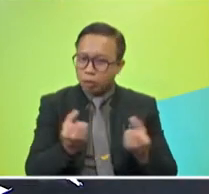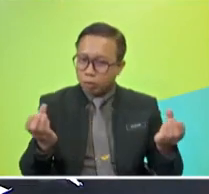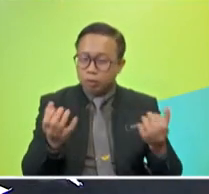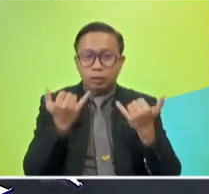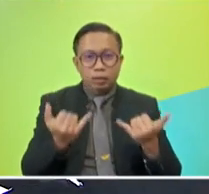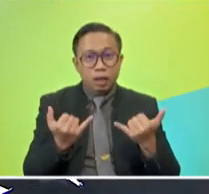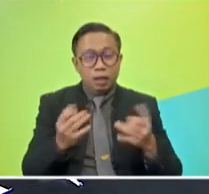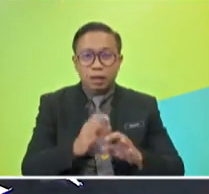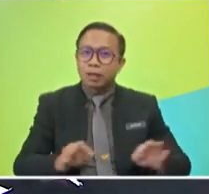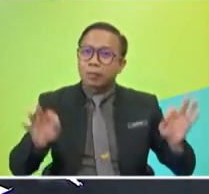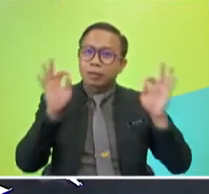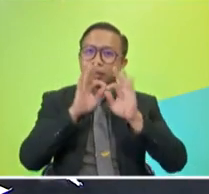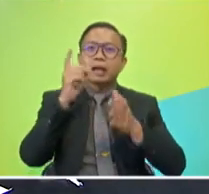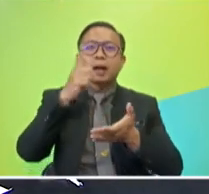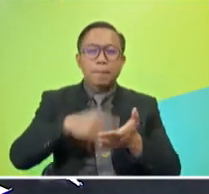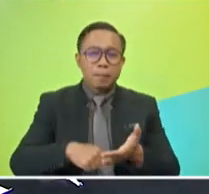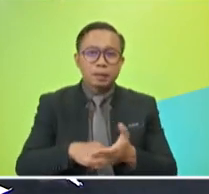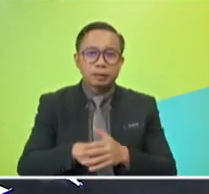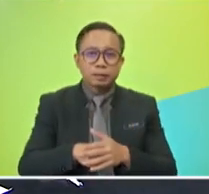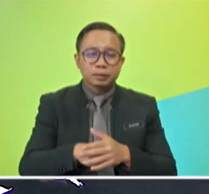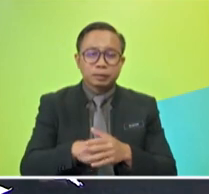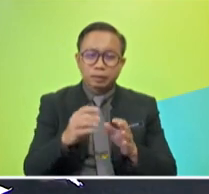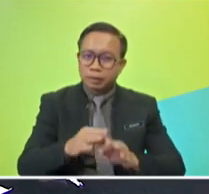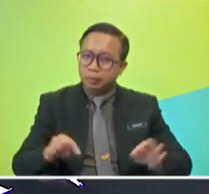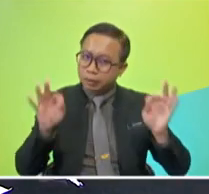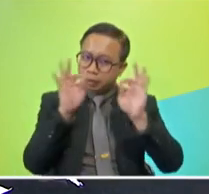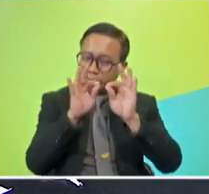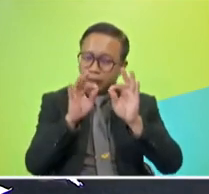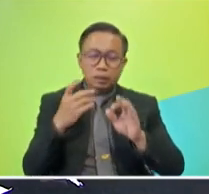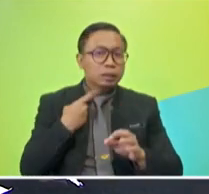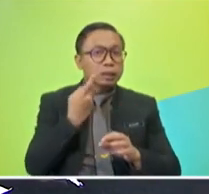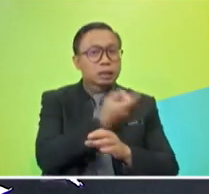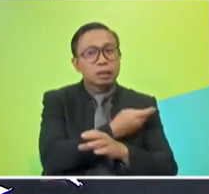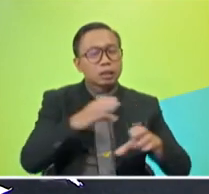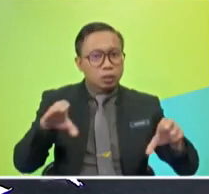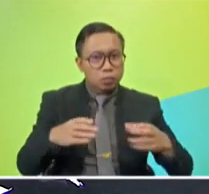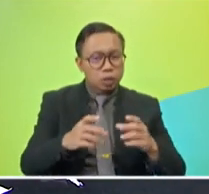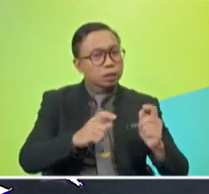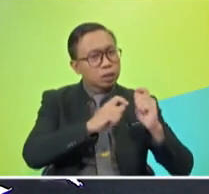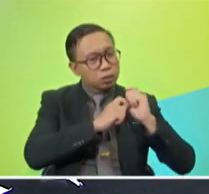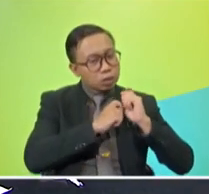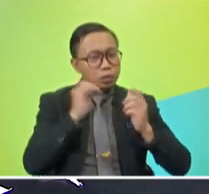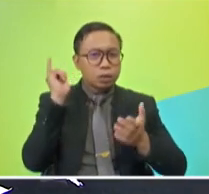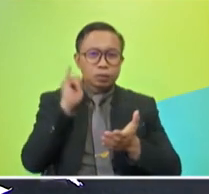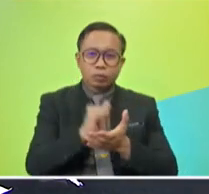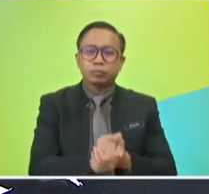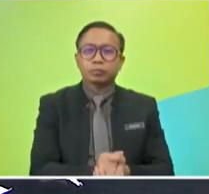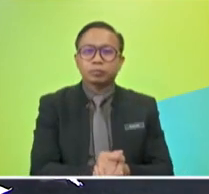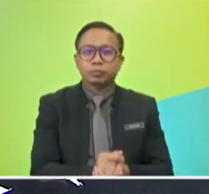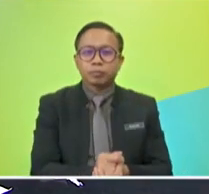sekarang kepentingannya apakah kepentingan itu melaksanakan tanggung jawab tersebut